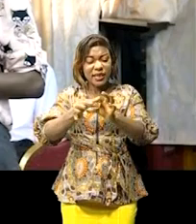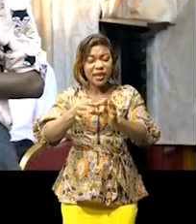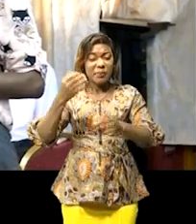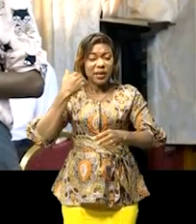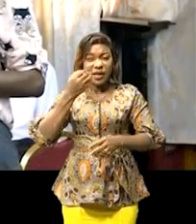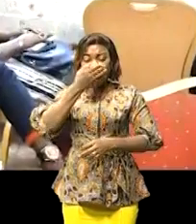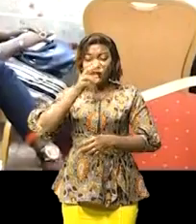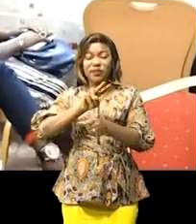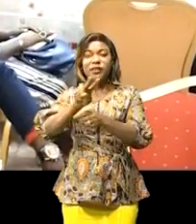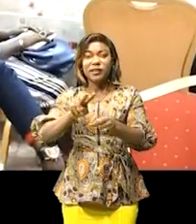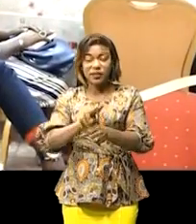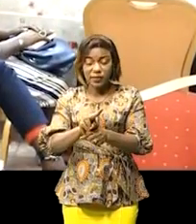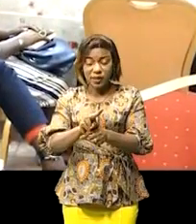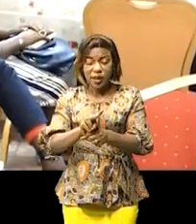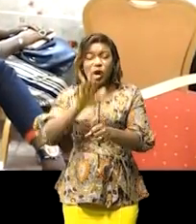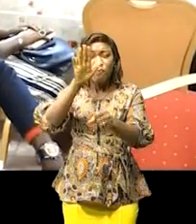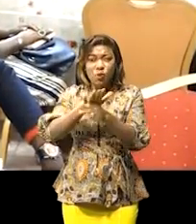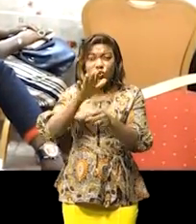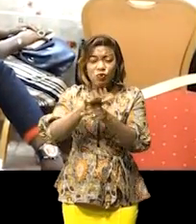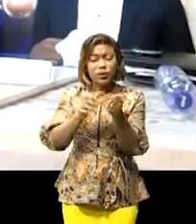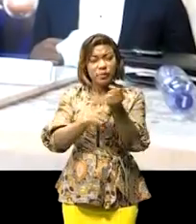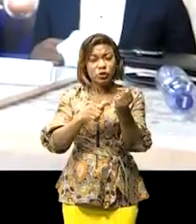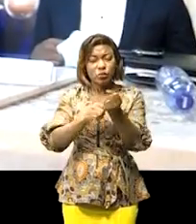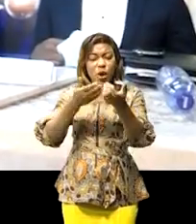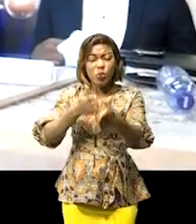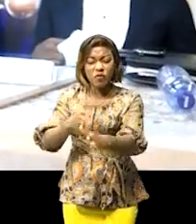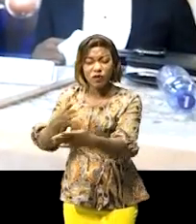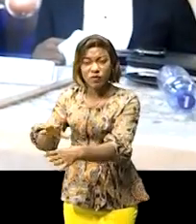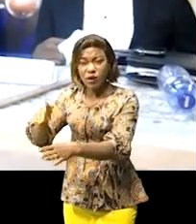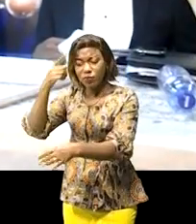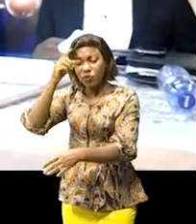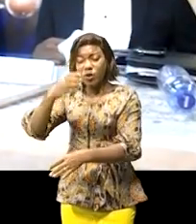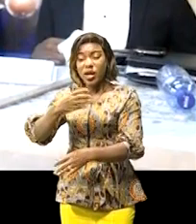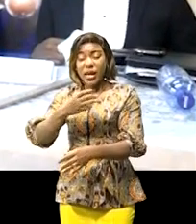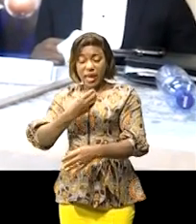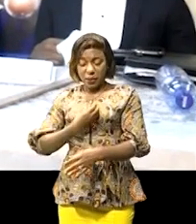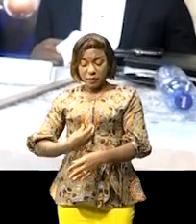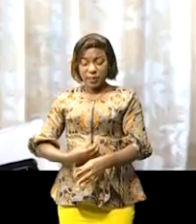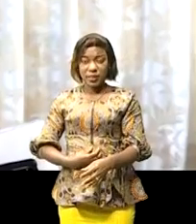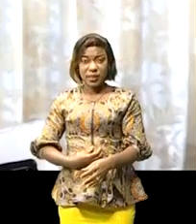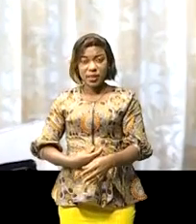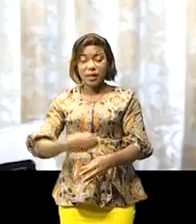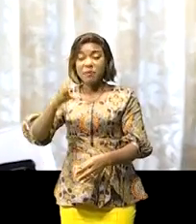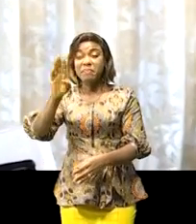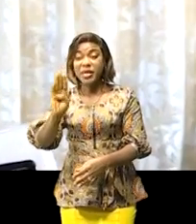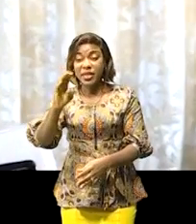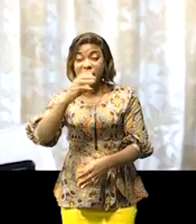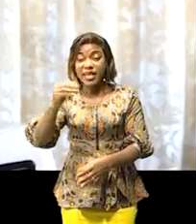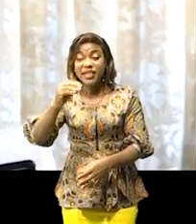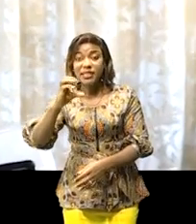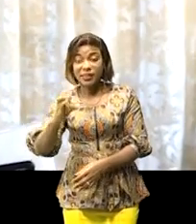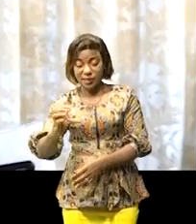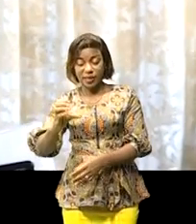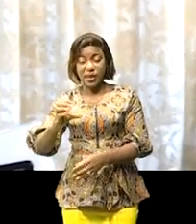meurt toutes les 30 secondes d'une hépatite virale qui est une inflammation du foie causée par le virus B et C. Souvent, les personnes atteintes